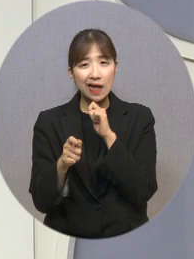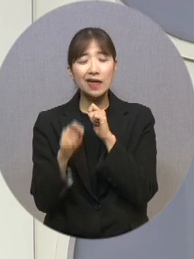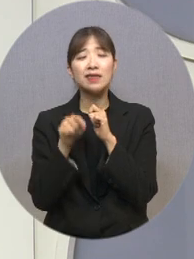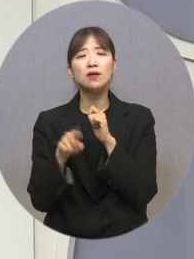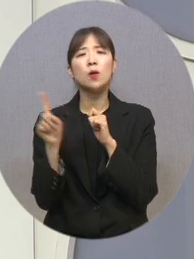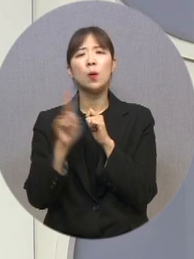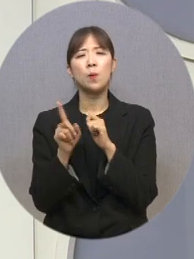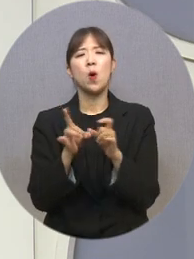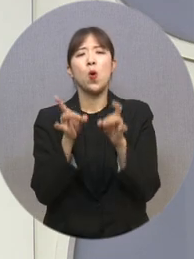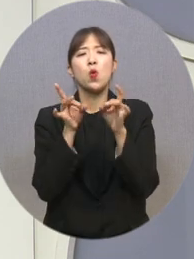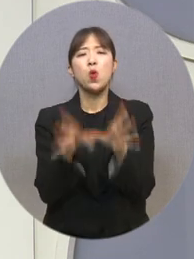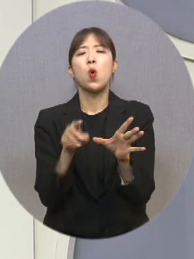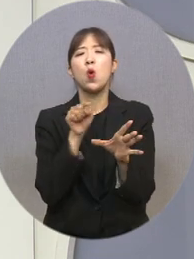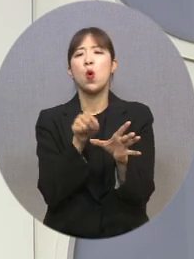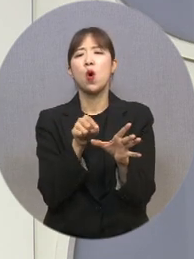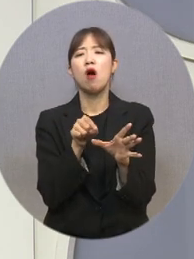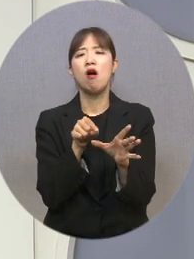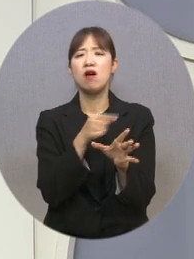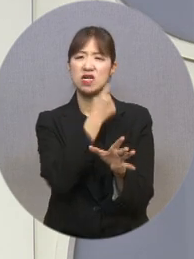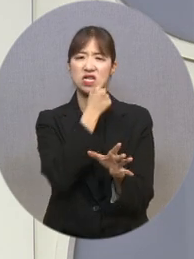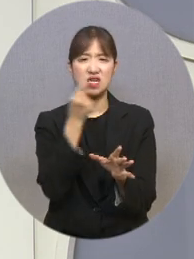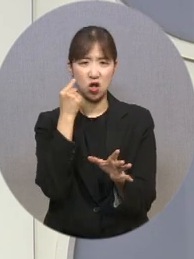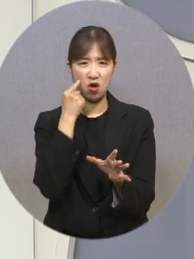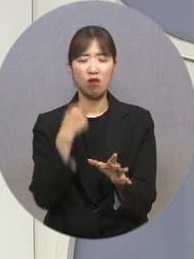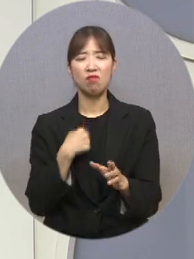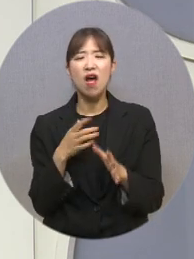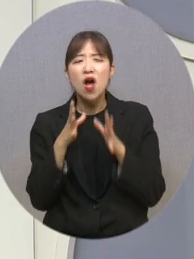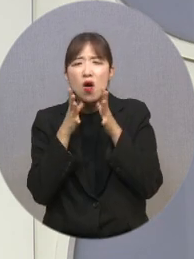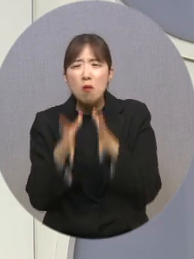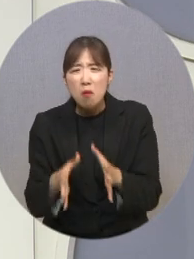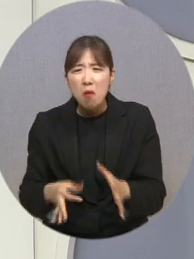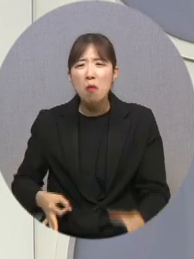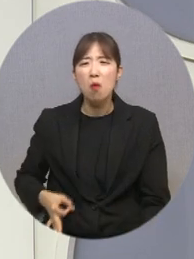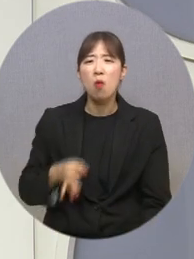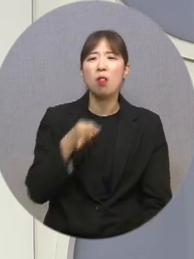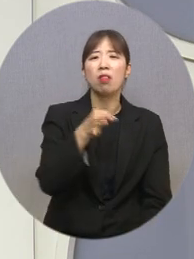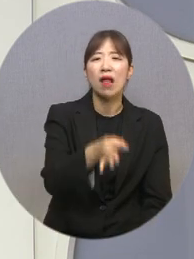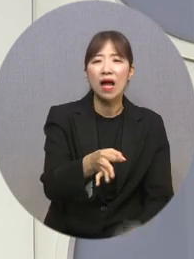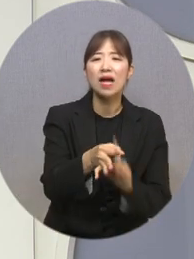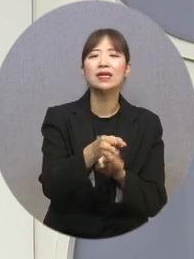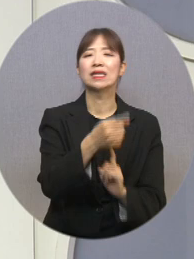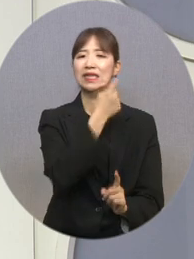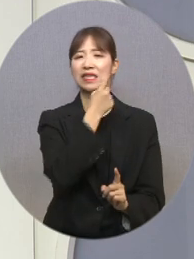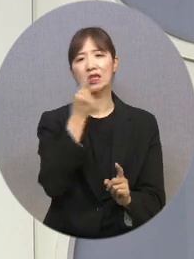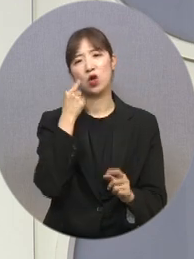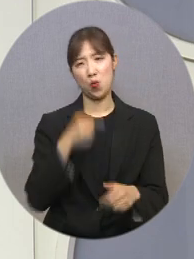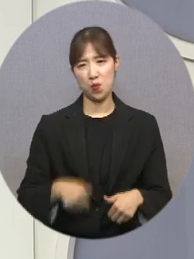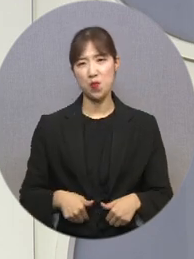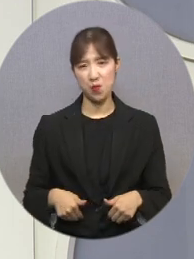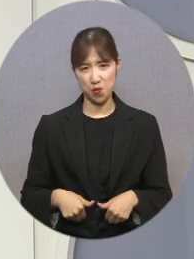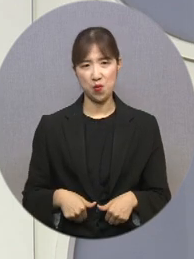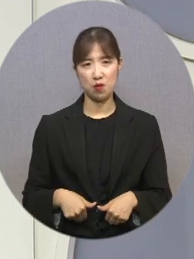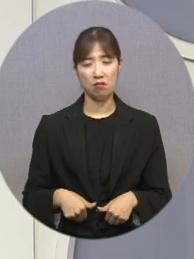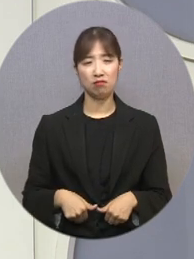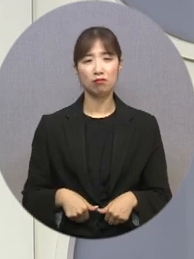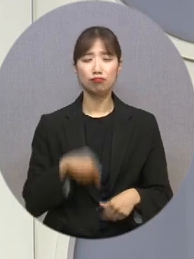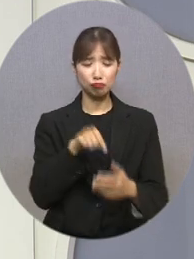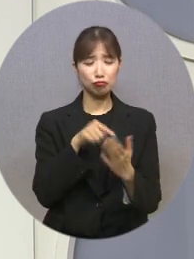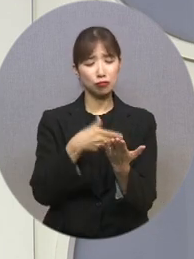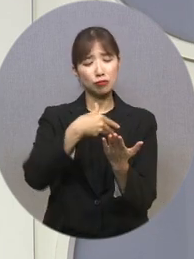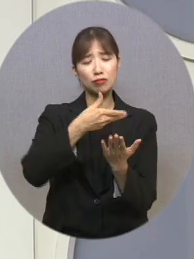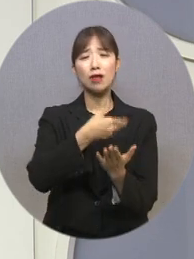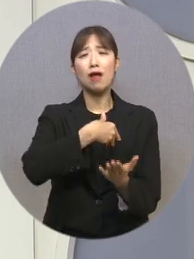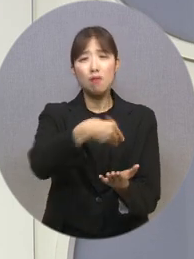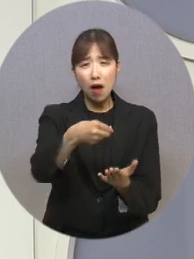나누면은 속였다는 증거 부분하고 속아서 돈을 줬다는 거 처분 행위에 대한 증거하고 두 개가 있어야 되는데 단순히 차용증만